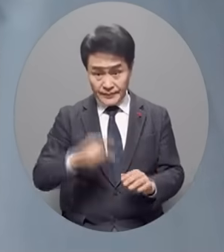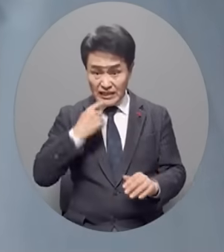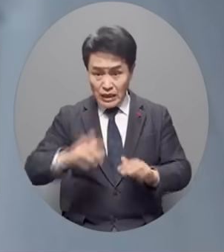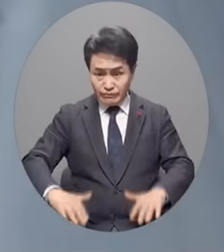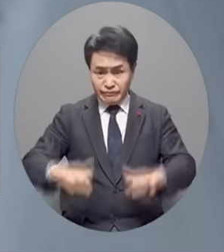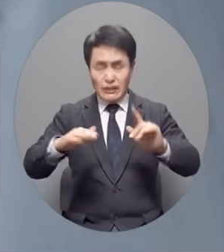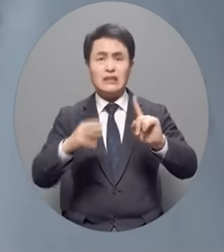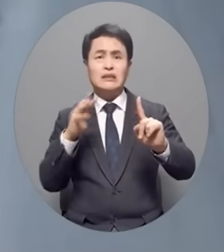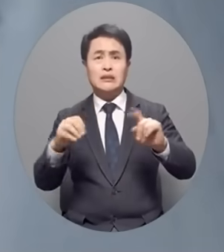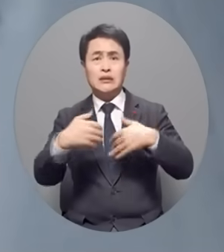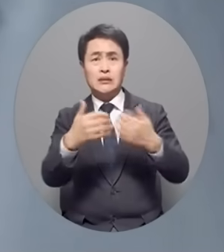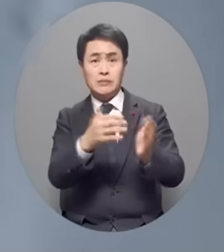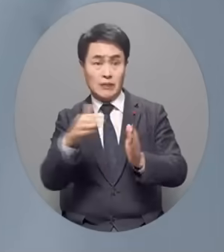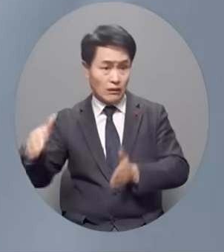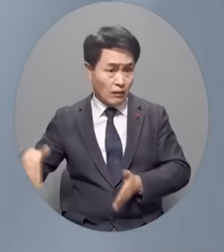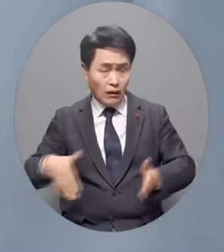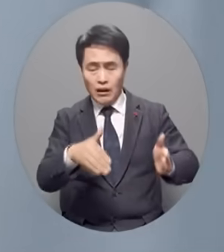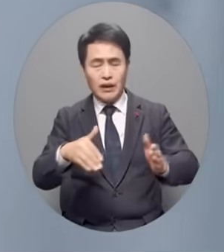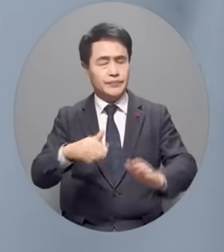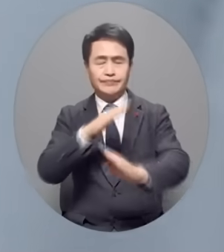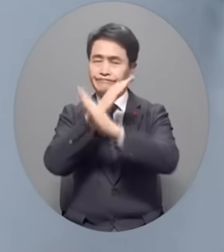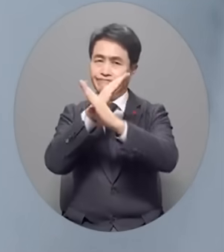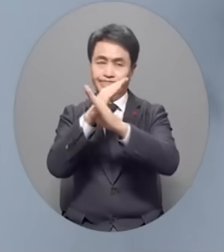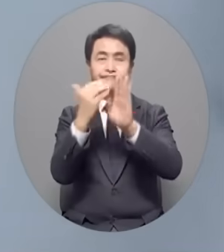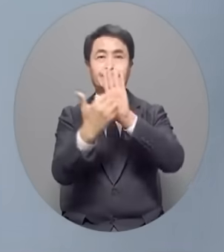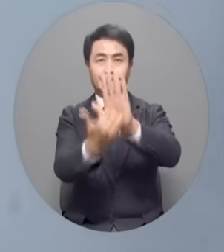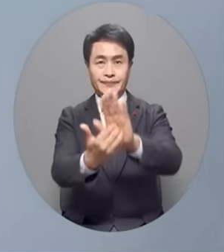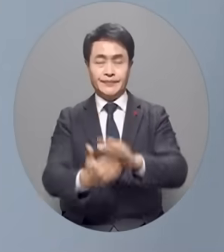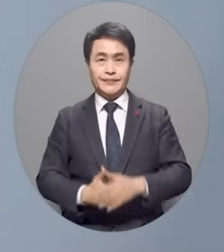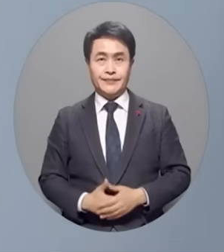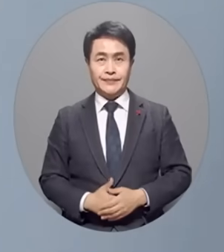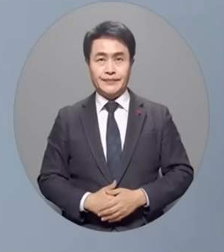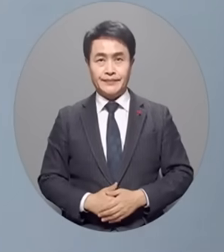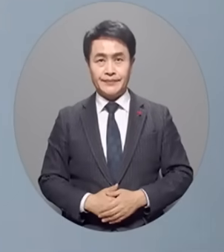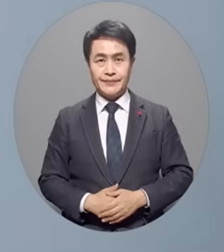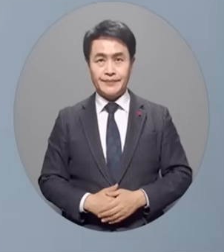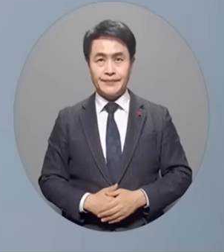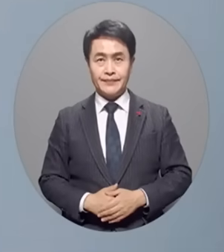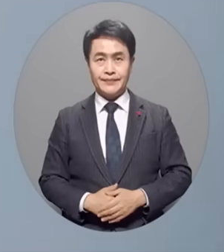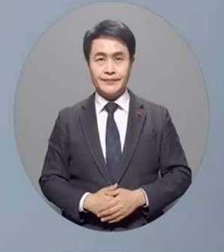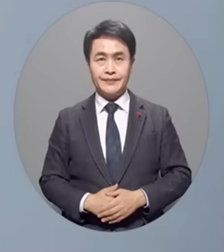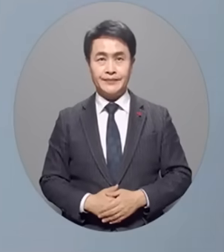쌓이면서 탐방로가 전면 통제됐습니다. MBC 뉴스 홍한표입니다.